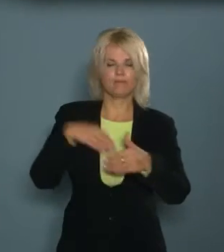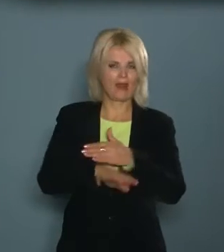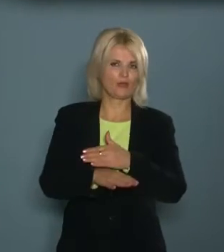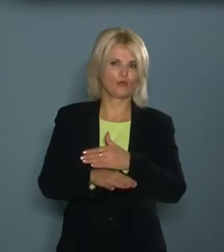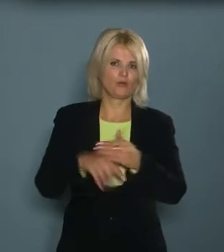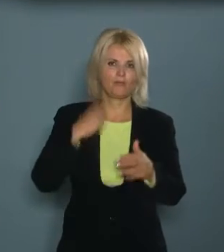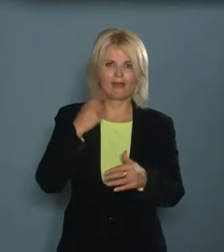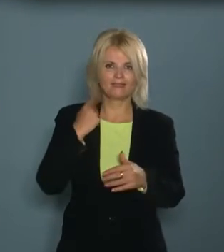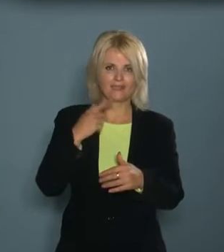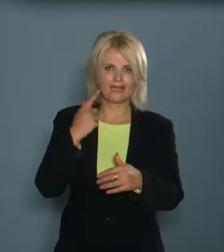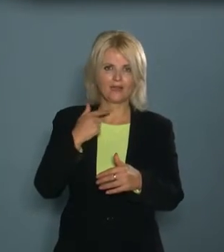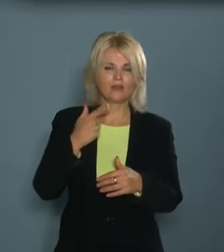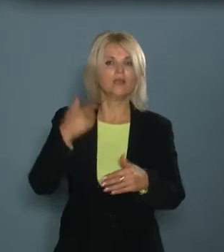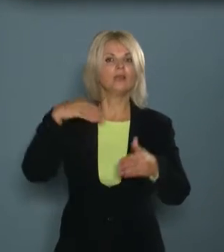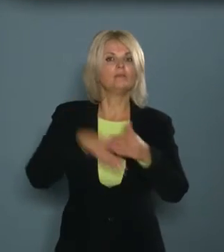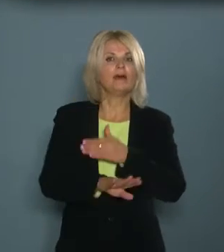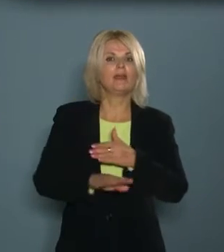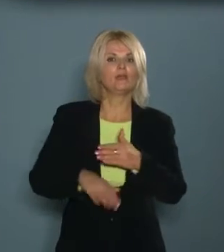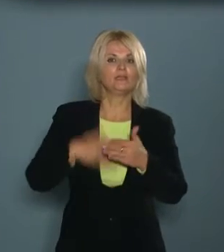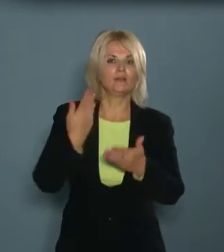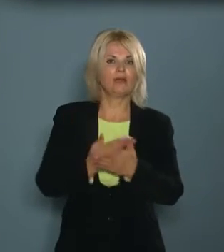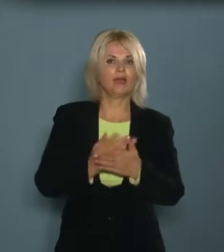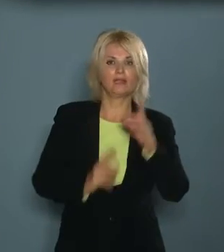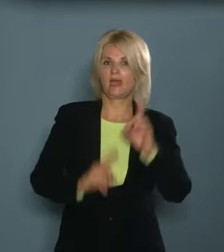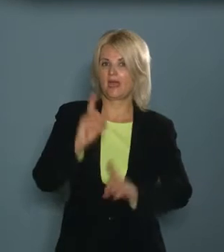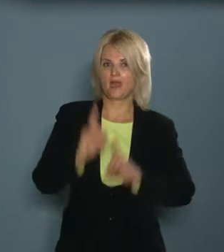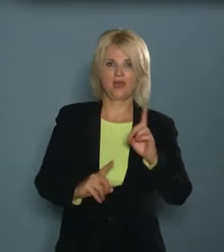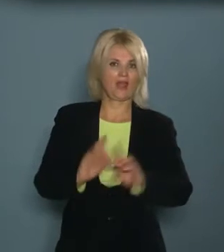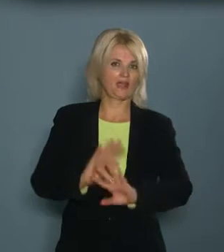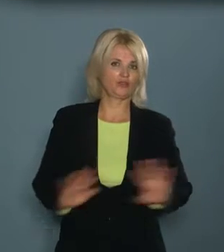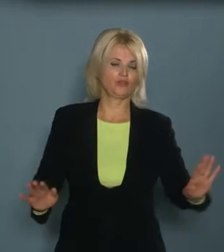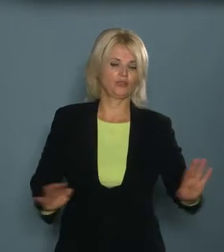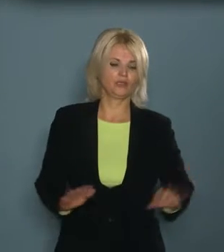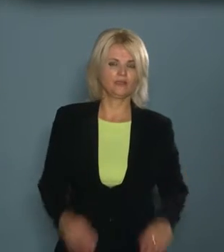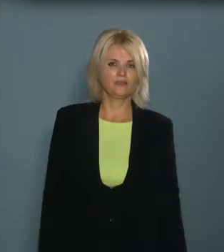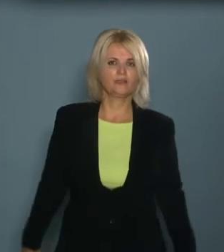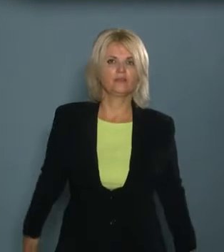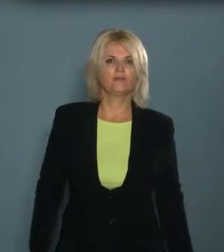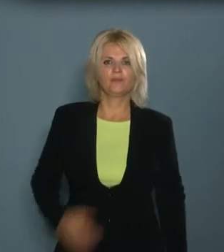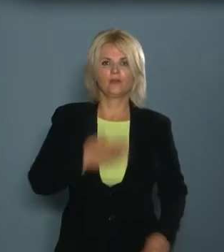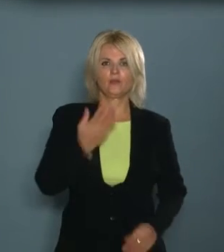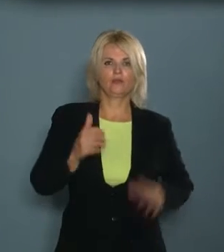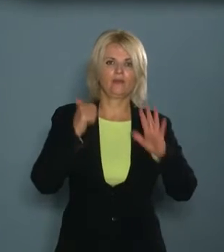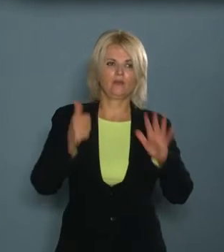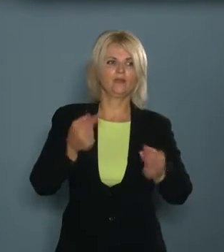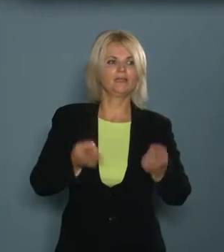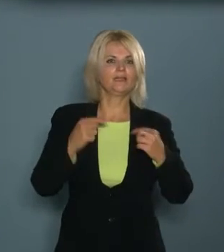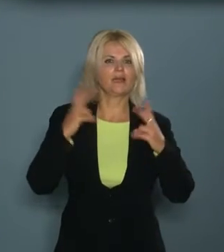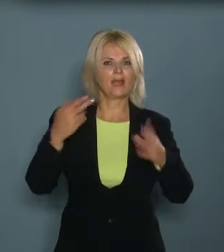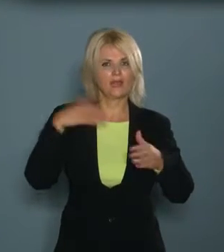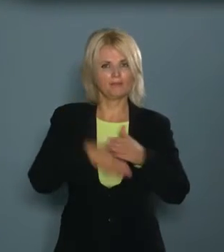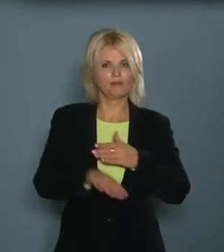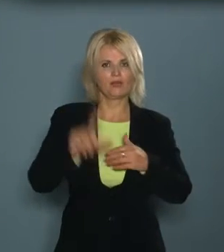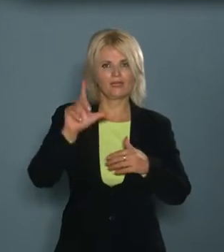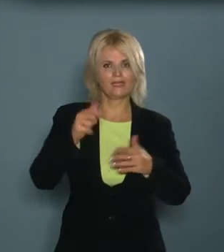beszélnek, mert menekülté válni az egy eljárás. Egyedileg lehet. Mi ezt pontosan tudjuk, mert 56-ban azért innen menekülni kellett, csak